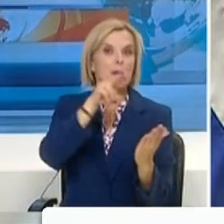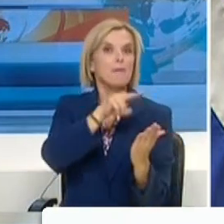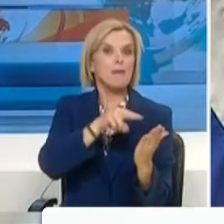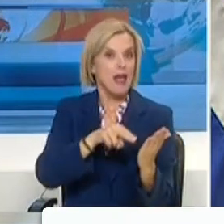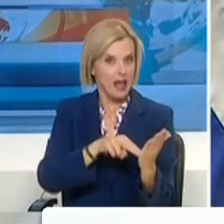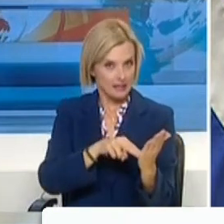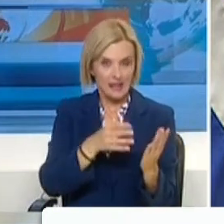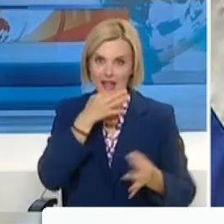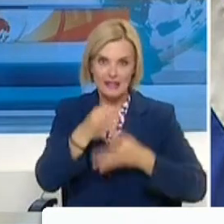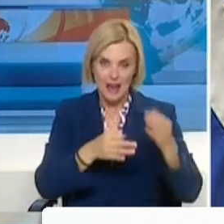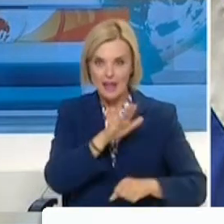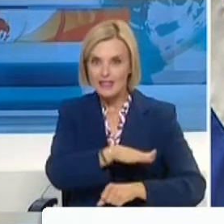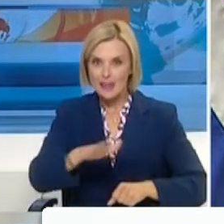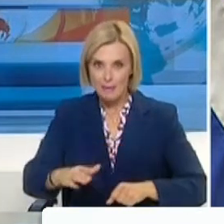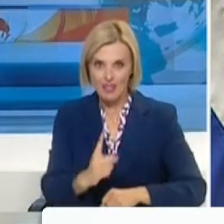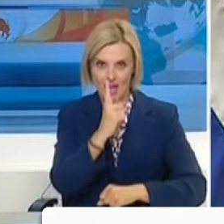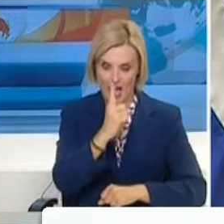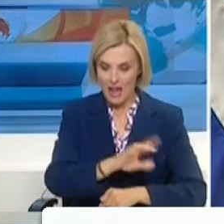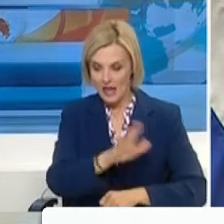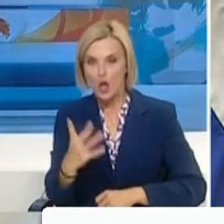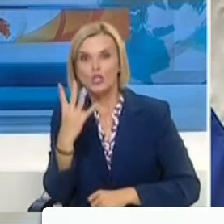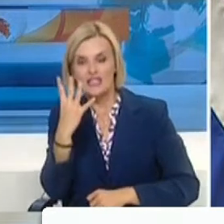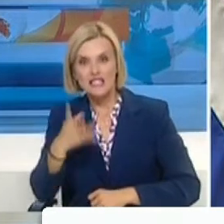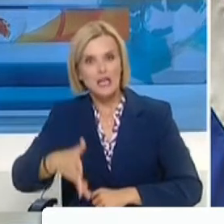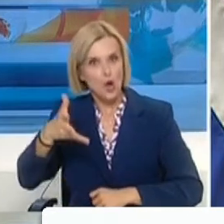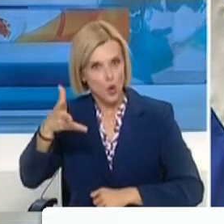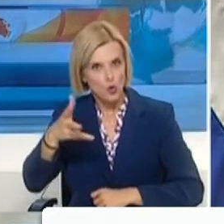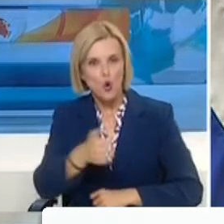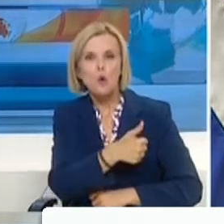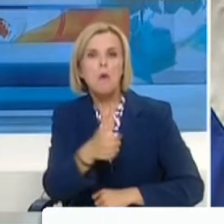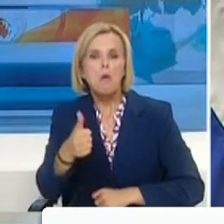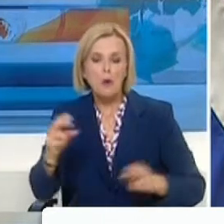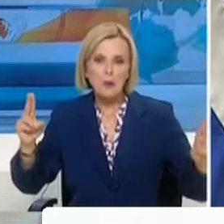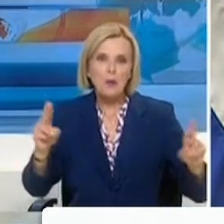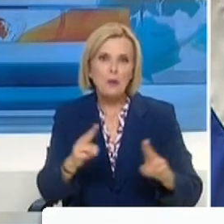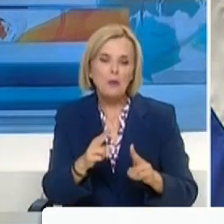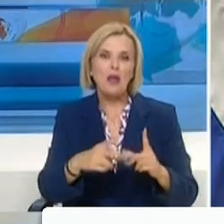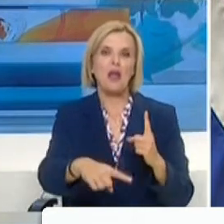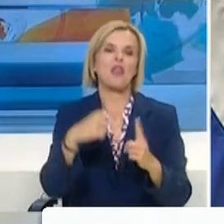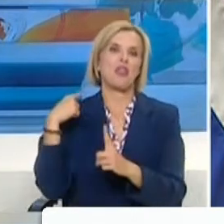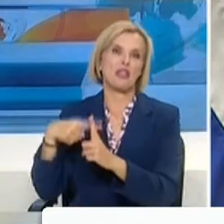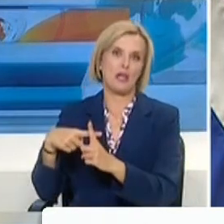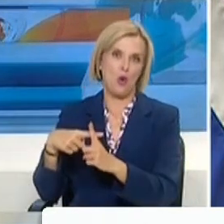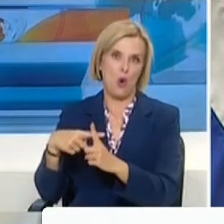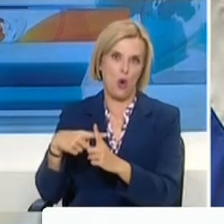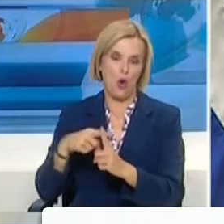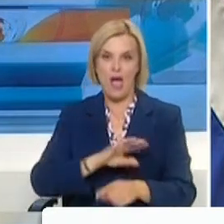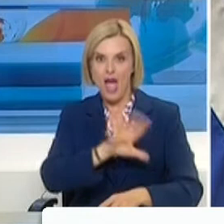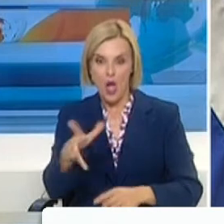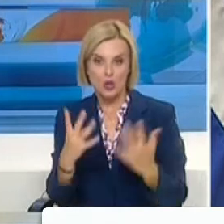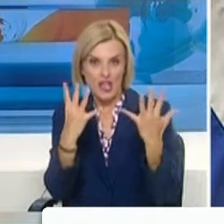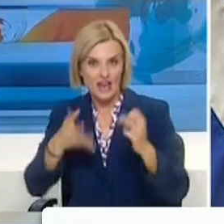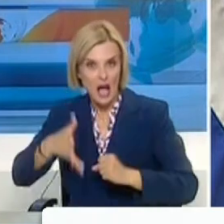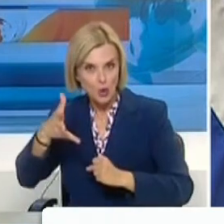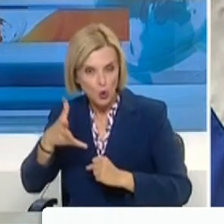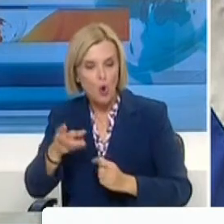έως 4 ετών 2,2% μόνο ήταν θετικό, ενώ στα παιδιά ηλικίας 5 έως 9 ετών μόλις το 3%. Στο